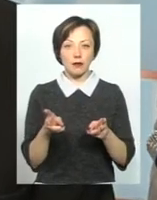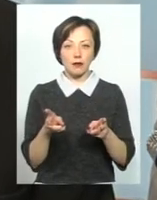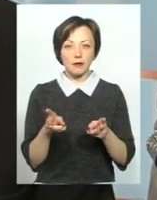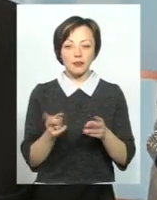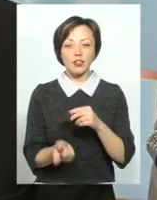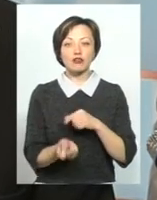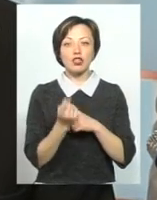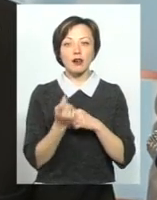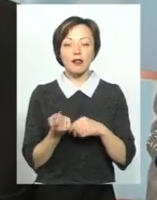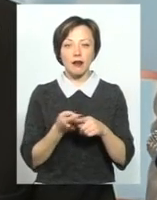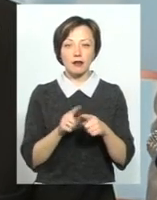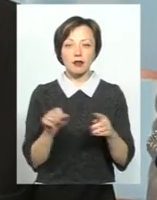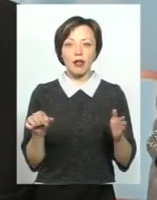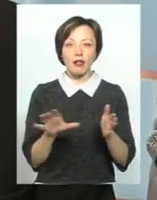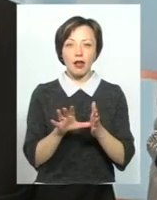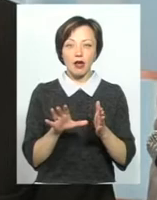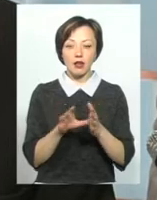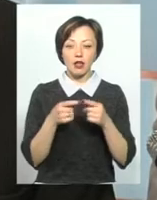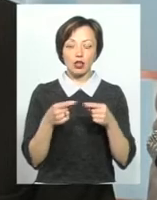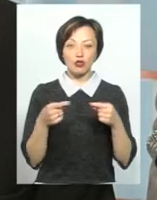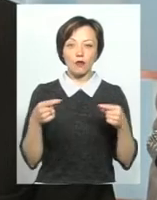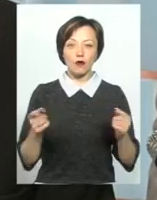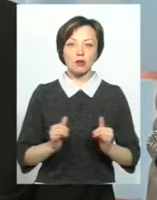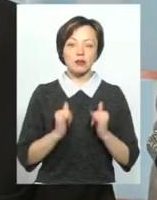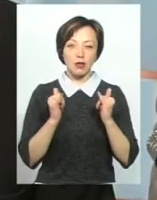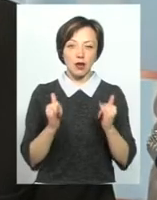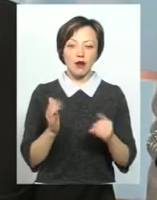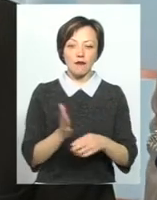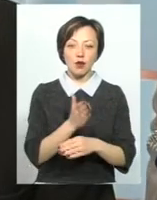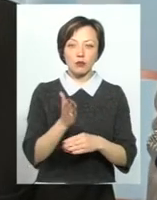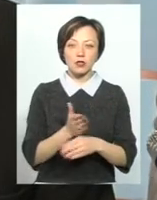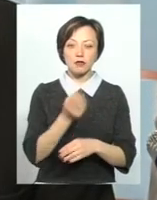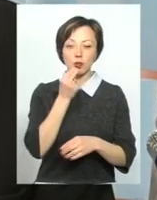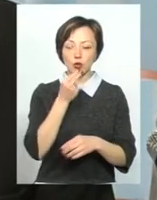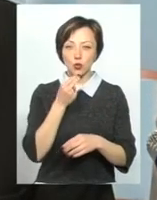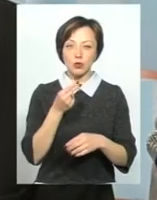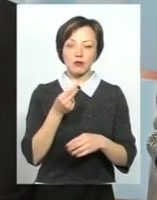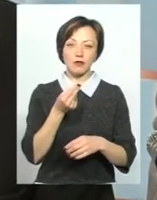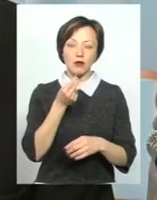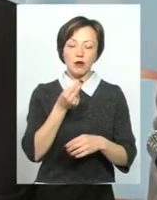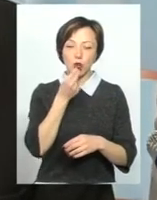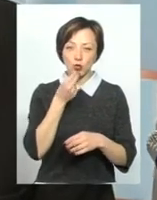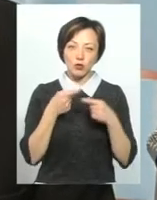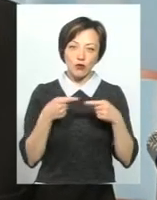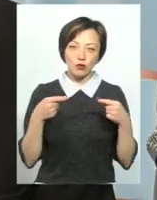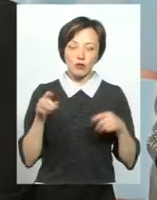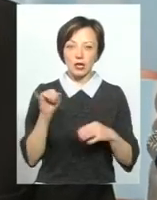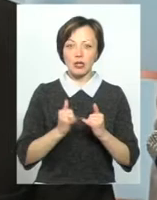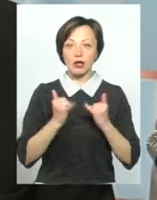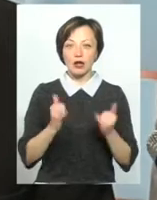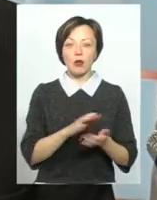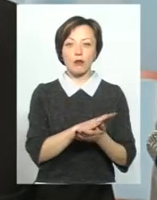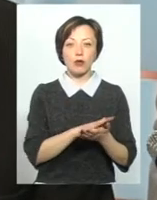як джерела тієї енергії речовин для виробництва продуктів харчування і для